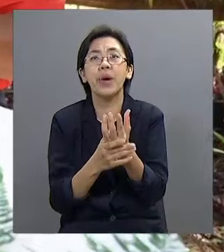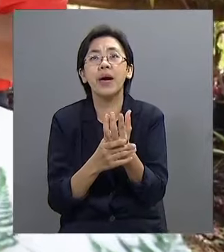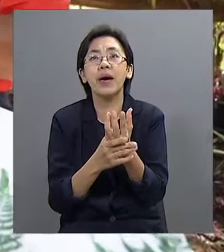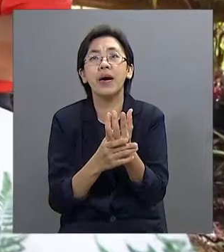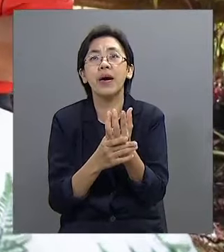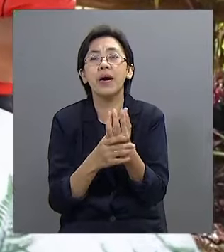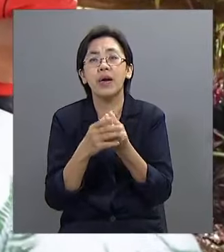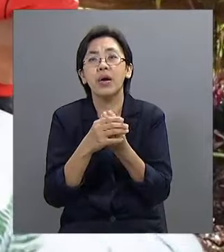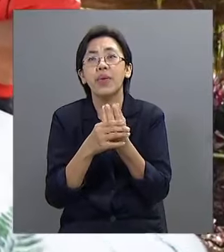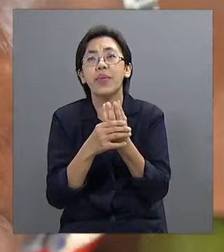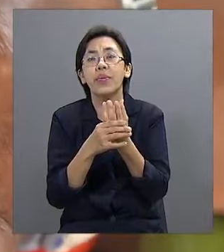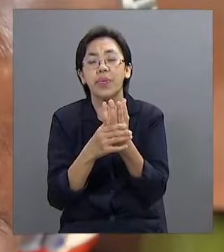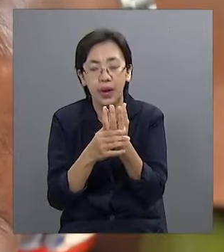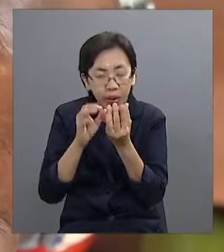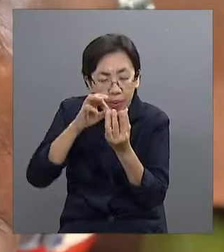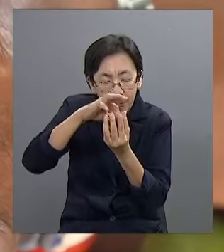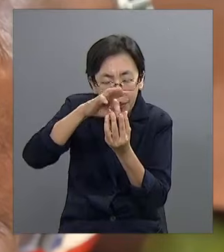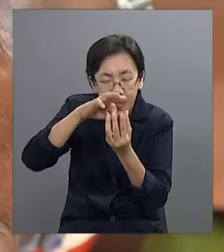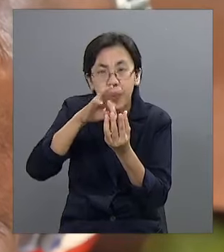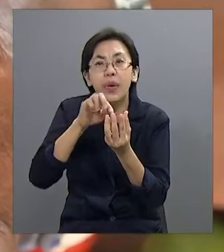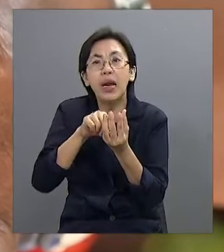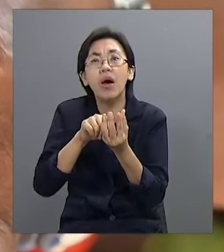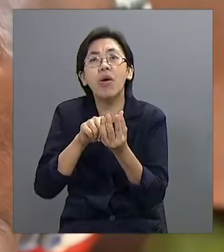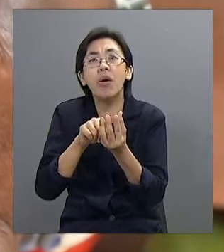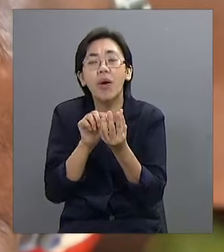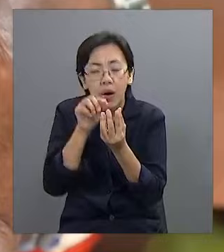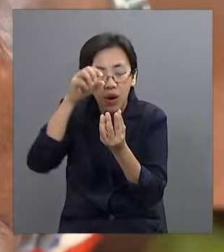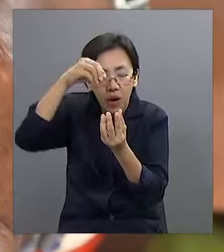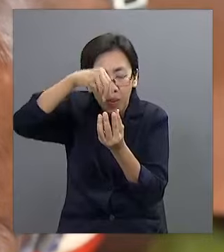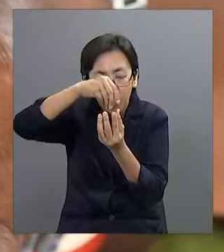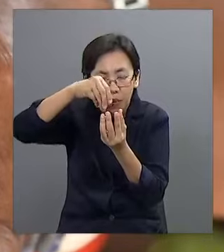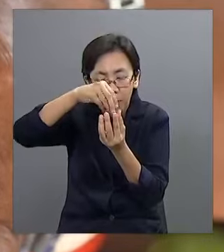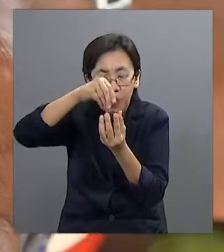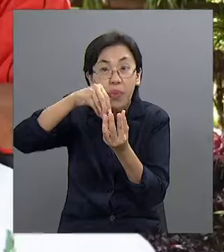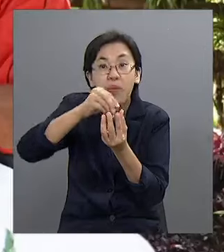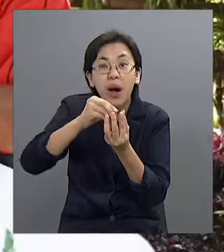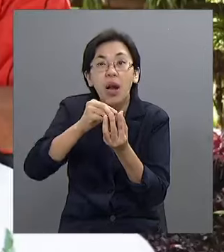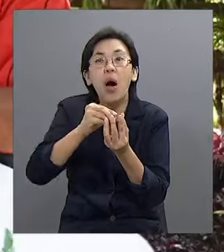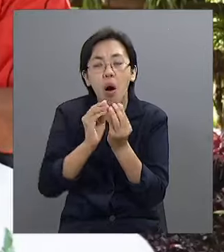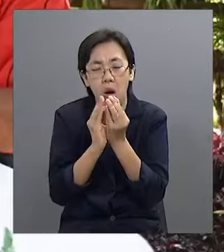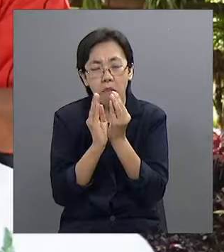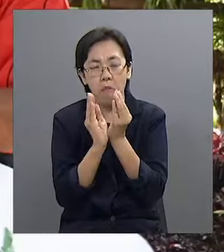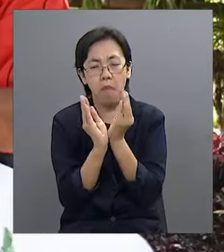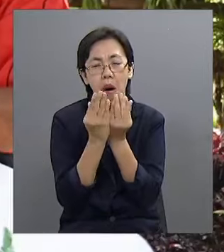ประมาณอย่าให้บานเยอะเกินนะครับเพราะว่าถ้าบานเยอะเกินไปเดี๋ยวกรีบมันจะแตกแล้วมันจะร่วง